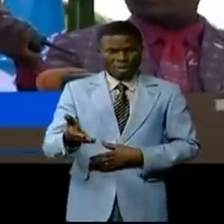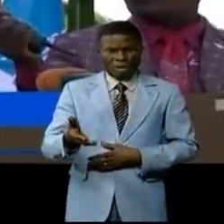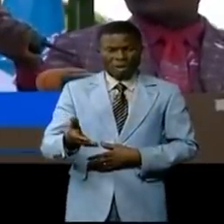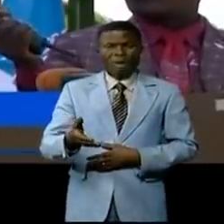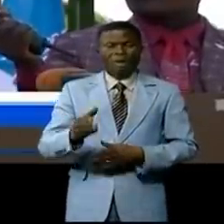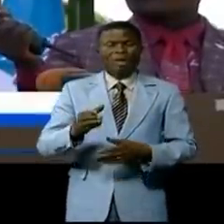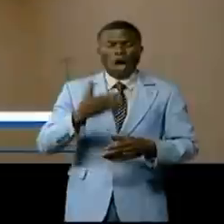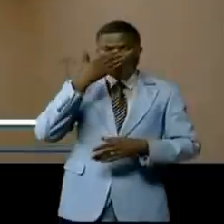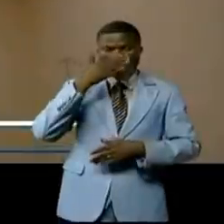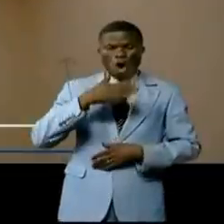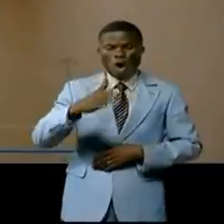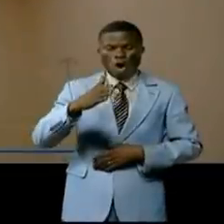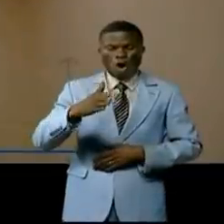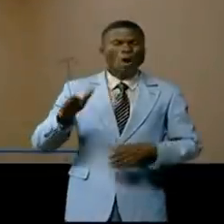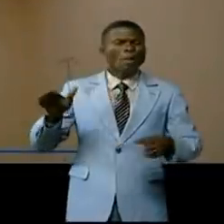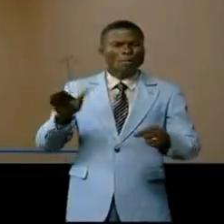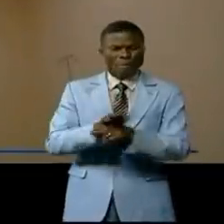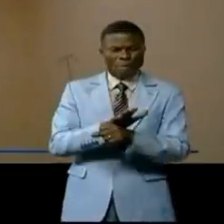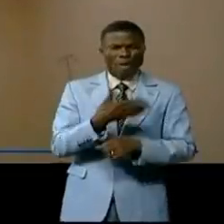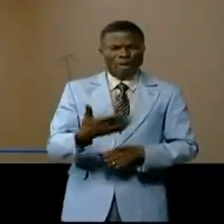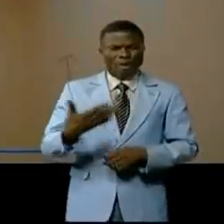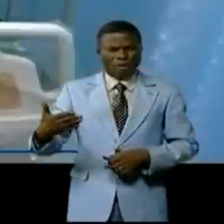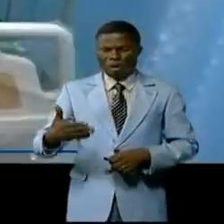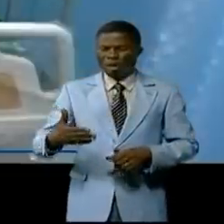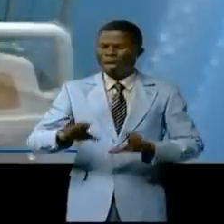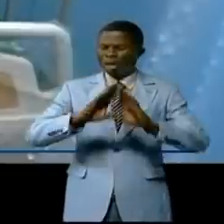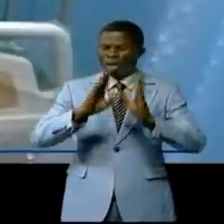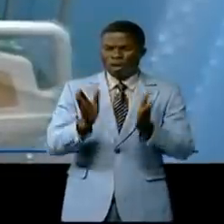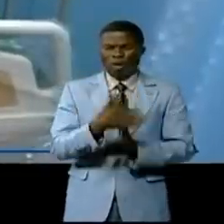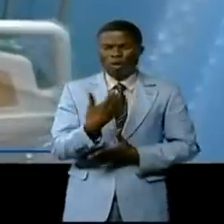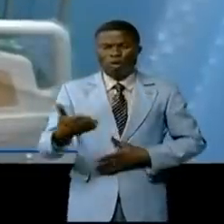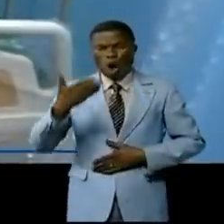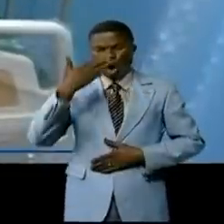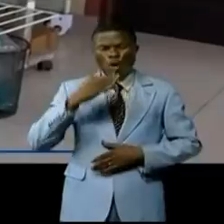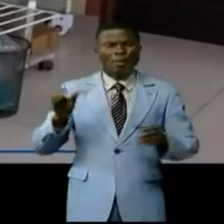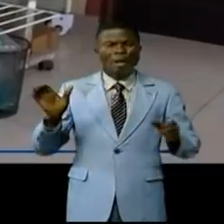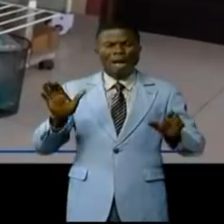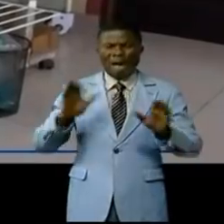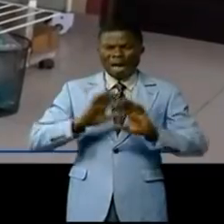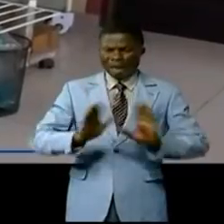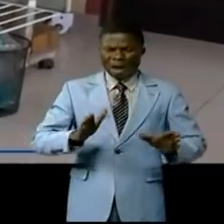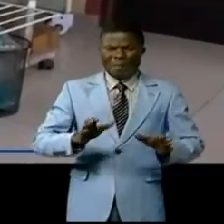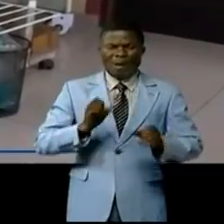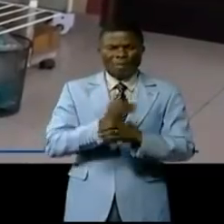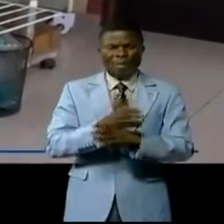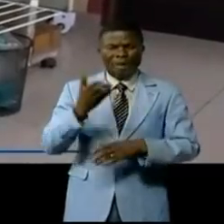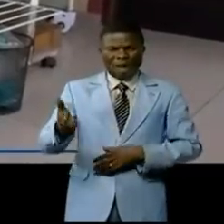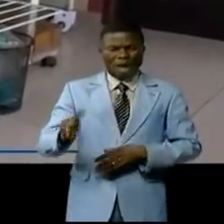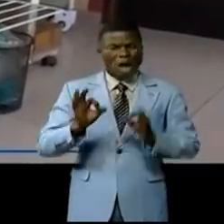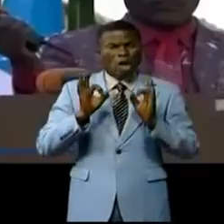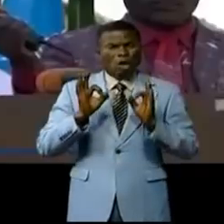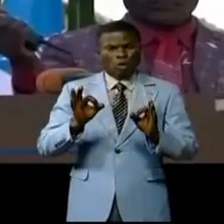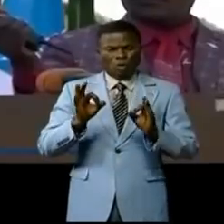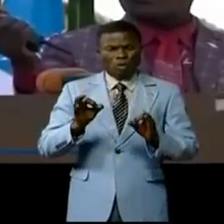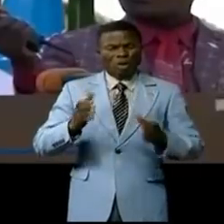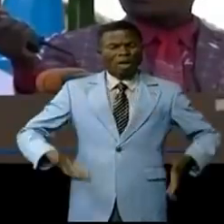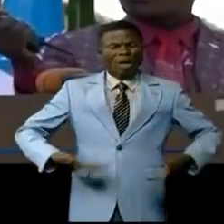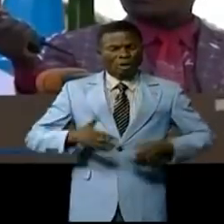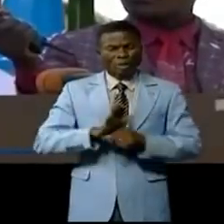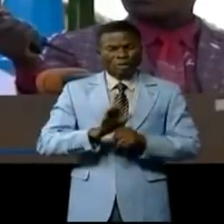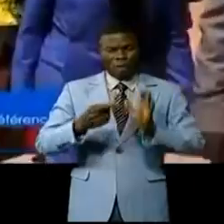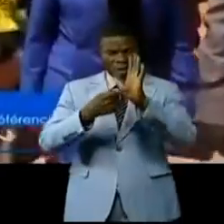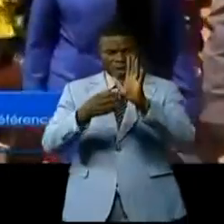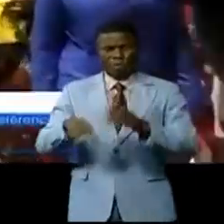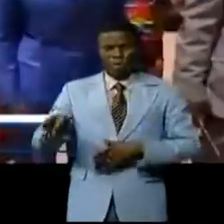un hôpital complet doté de tous les matériels médicaux modernes et pimpants neufs que j'ai le plaisir de vous